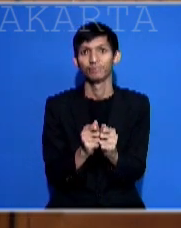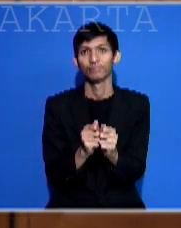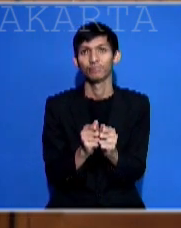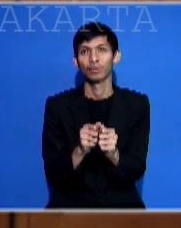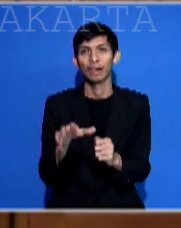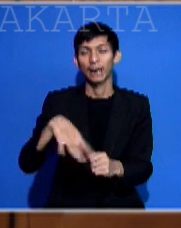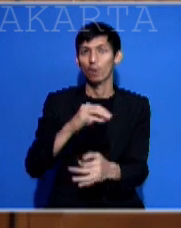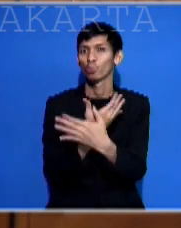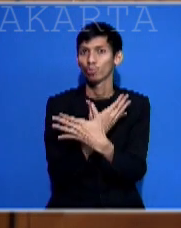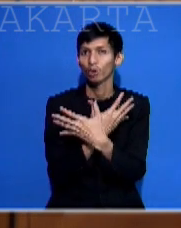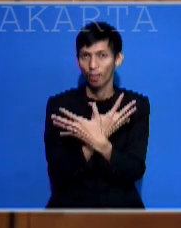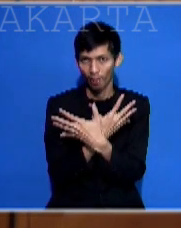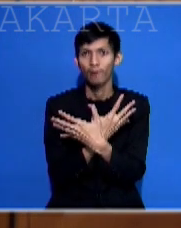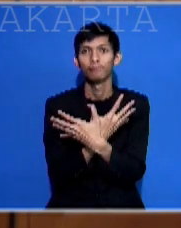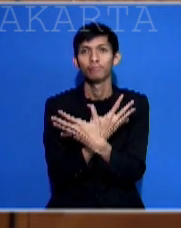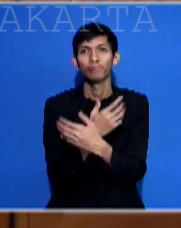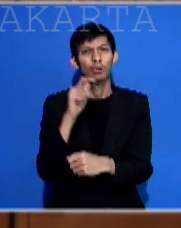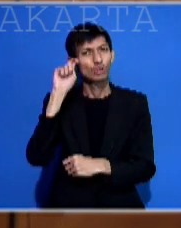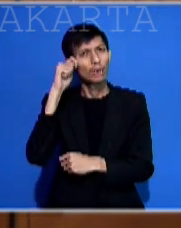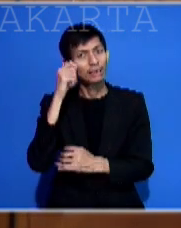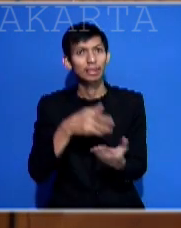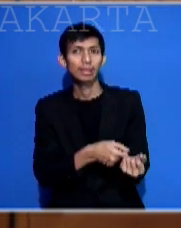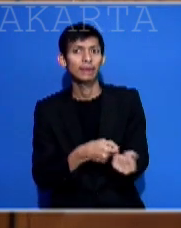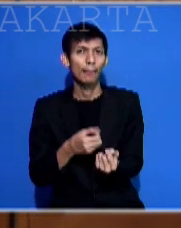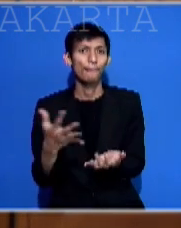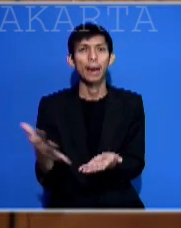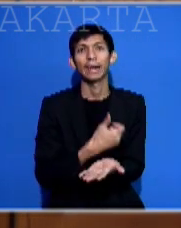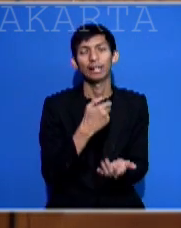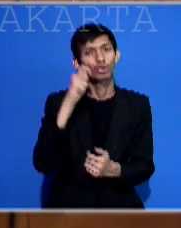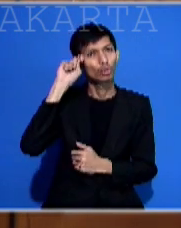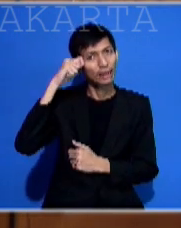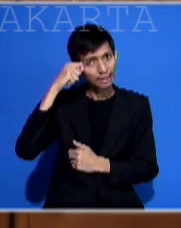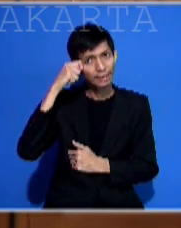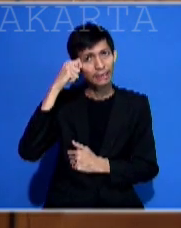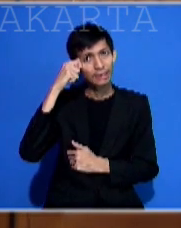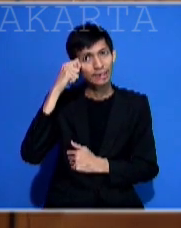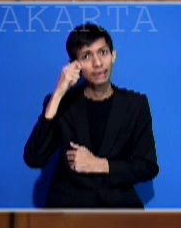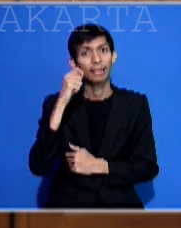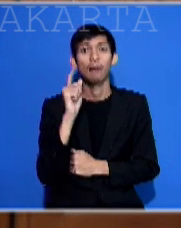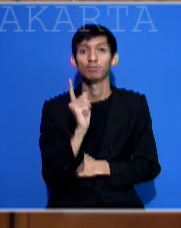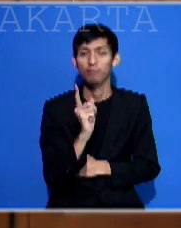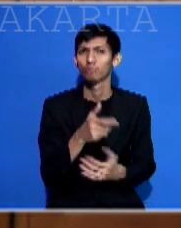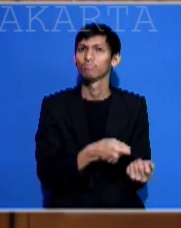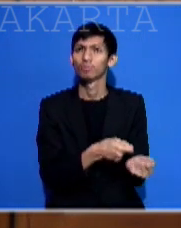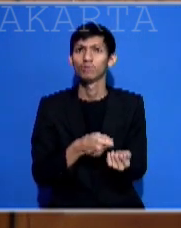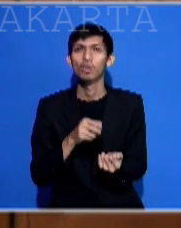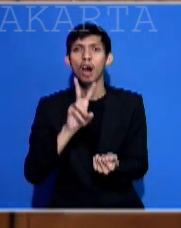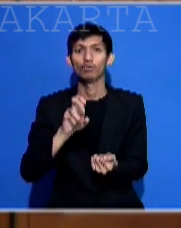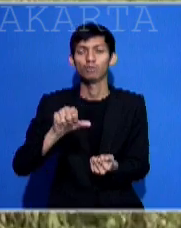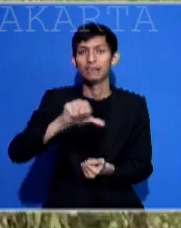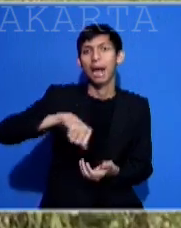Kidul nemai kasisahan nalika badhe manen. Tanaman kacang sisah dipun bedol saengga kedah dipun telesi langkung